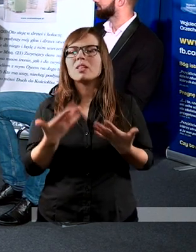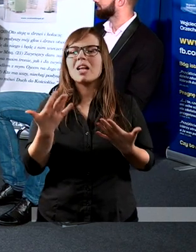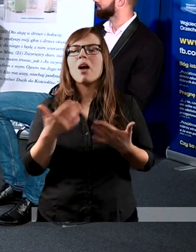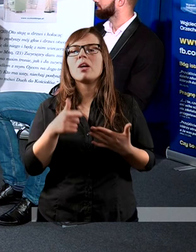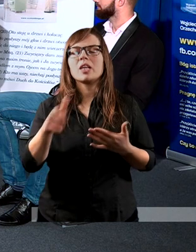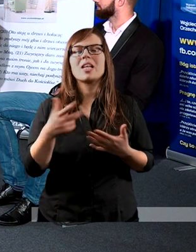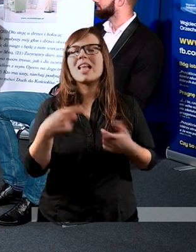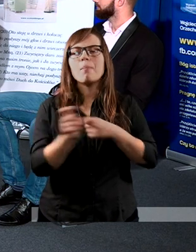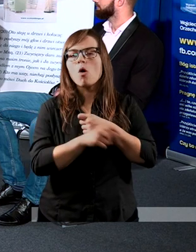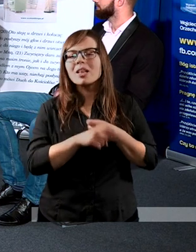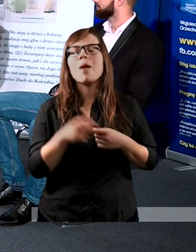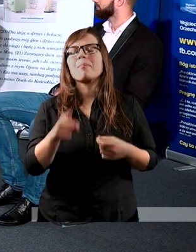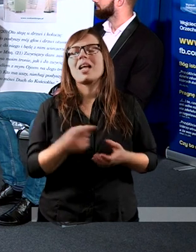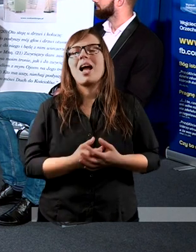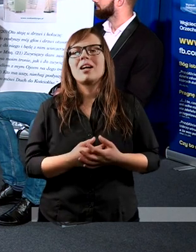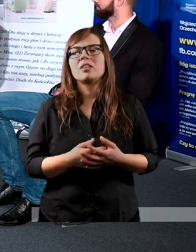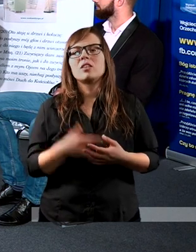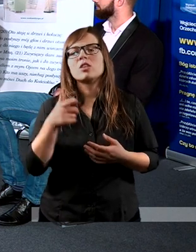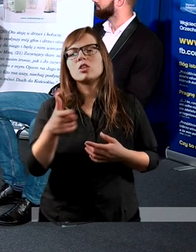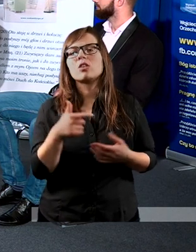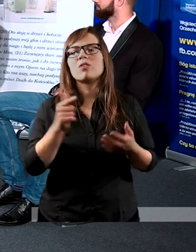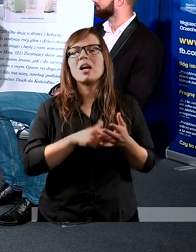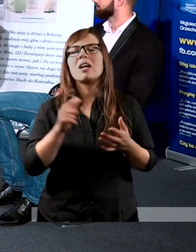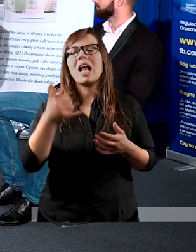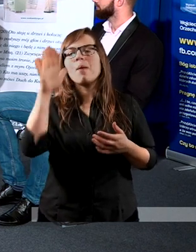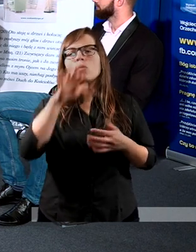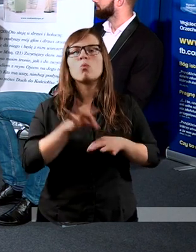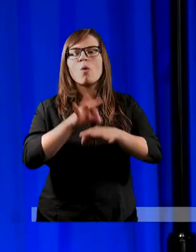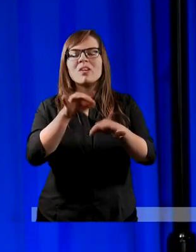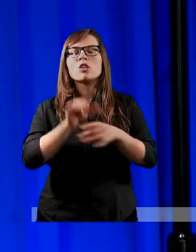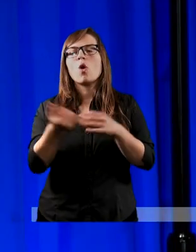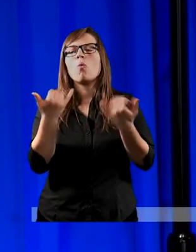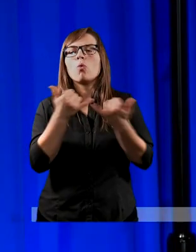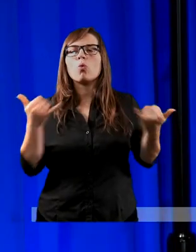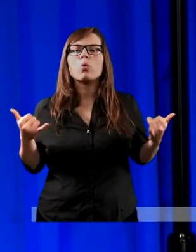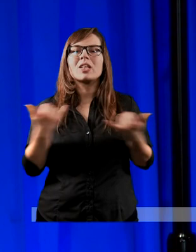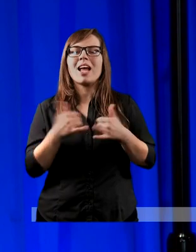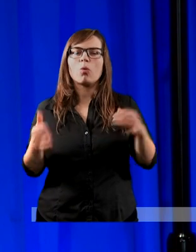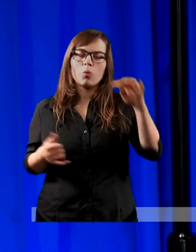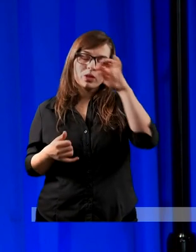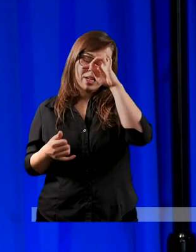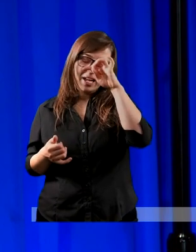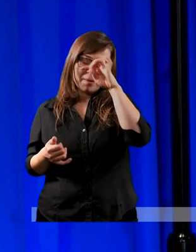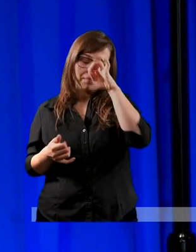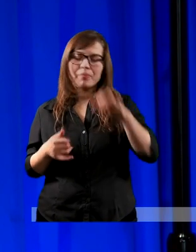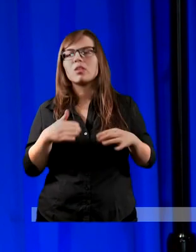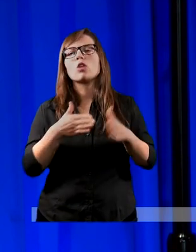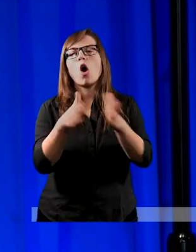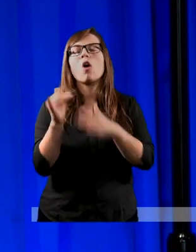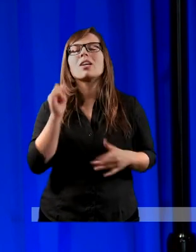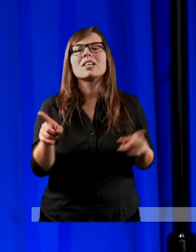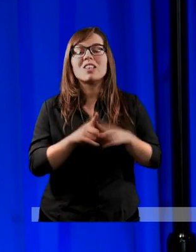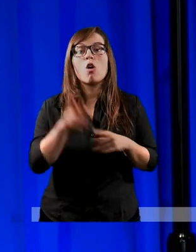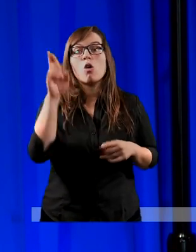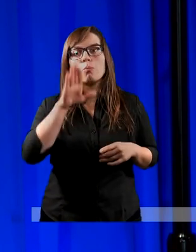nie potępia, no to niech robi, jak go Pan Bóg prowadzi. Są różne drogi i Bóg